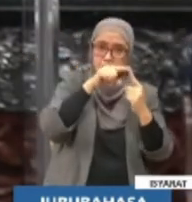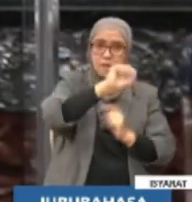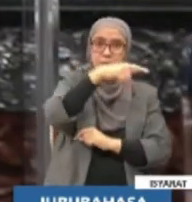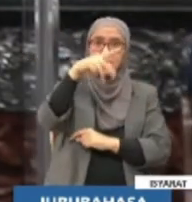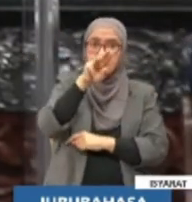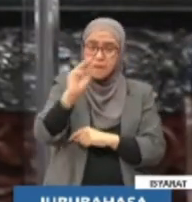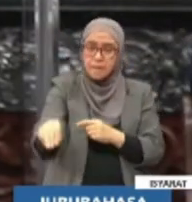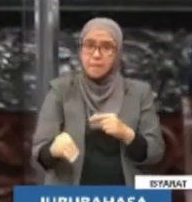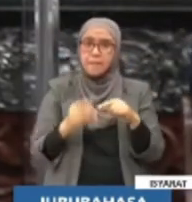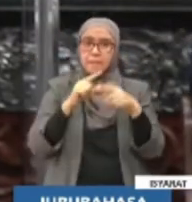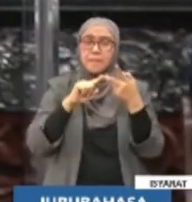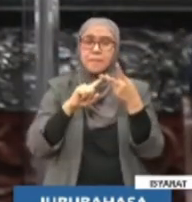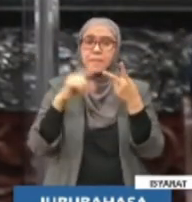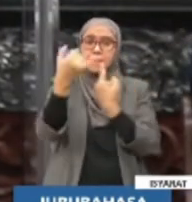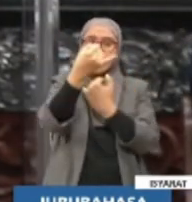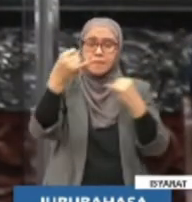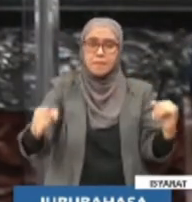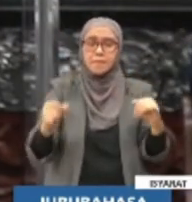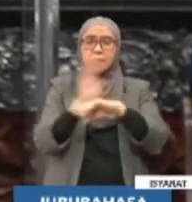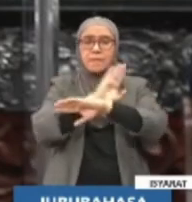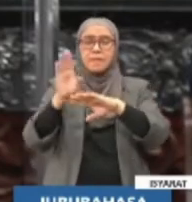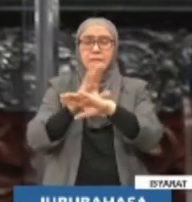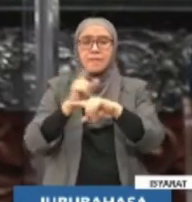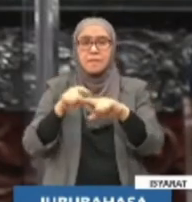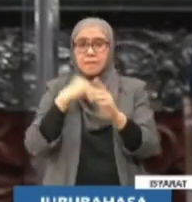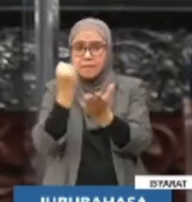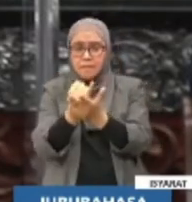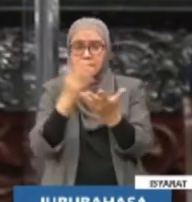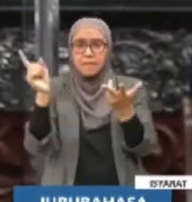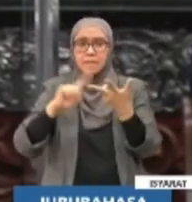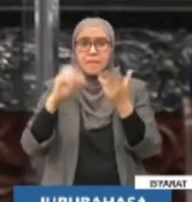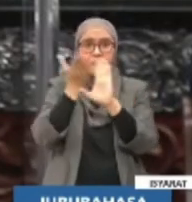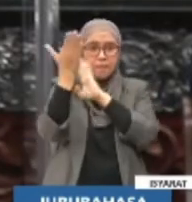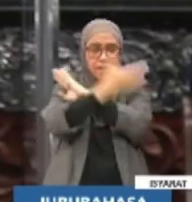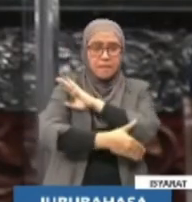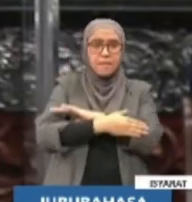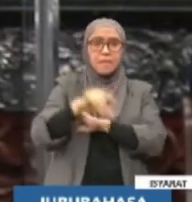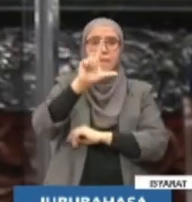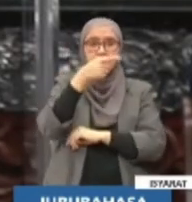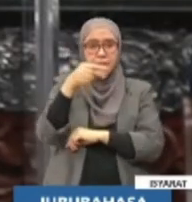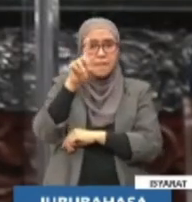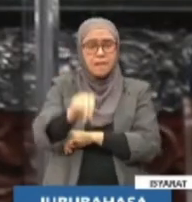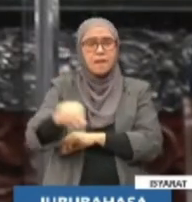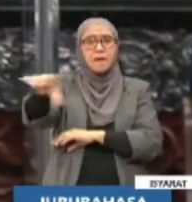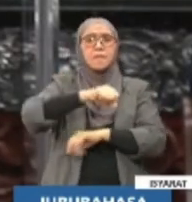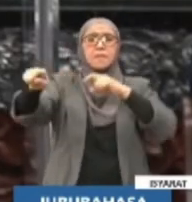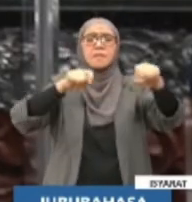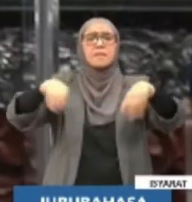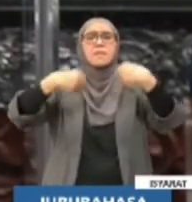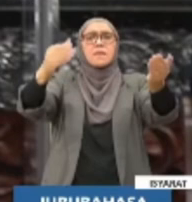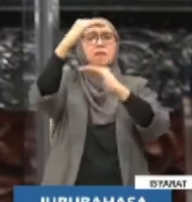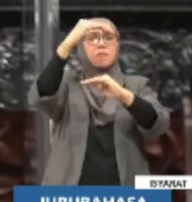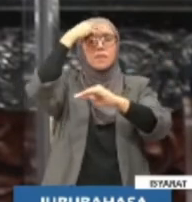jabatan komisioner krim by negara lembaga hasil dalam negeri ambil tindakan dan beri tempo